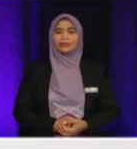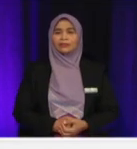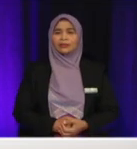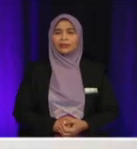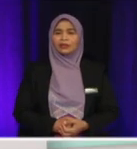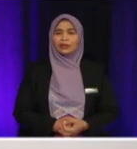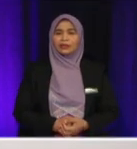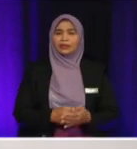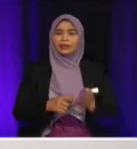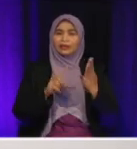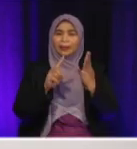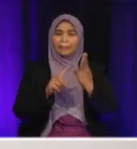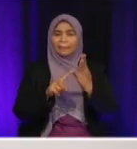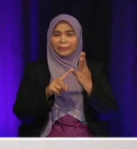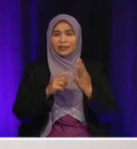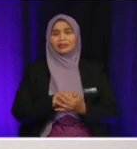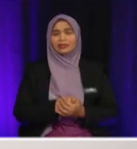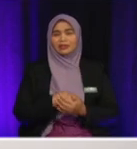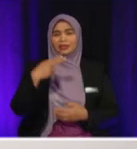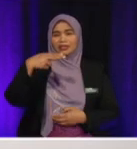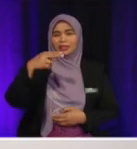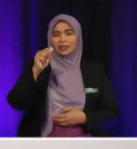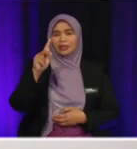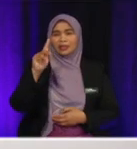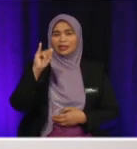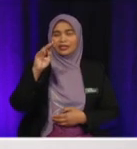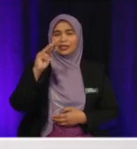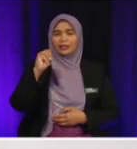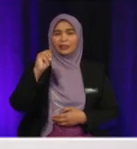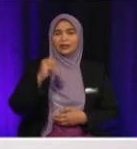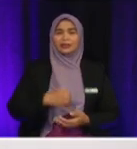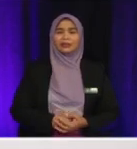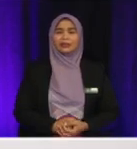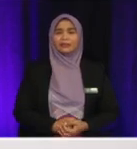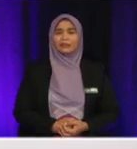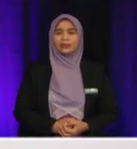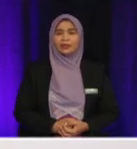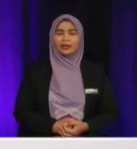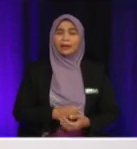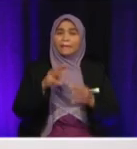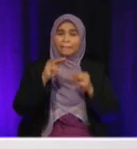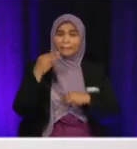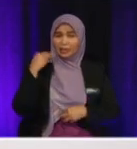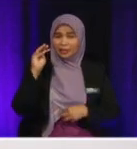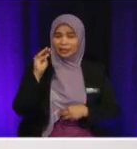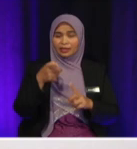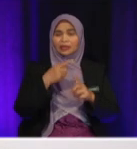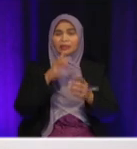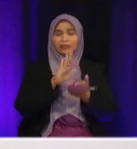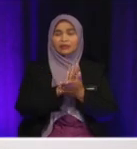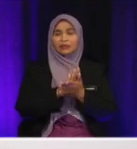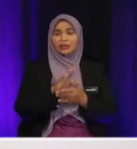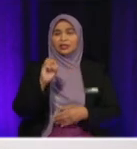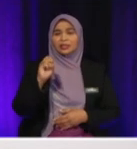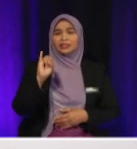Dan yang terakhir kita ada Hakim. Nampak dekat je nama Hakimi, Hakim. Okey, mereka ini dari SMK Syed